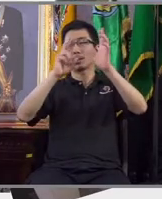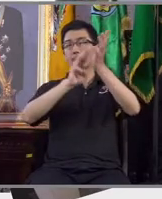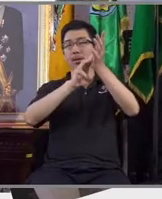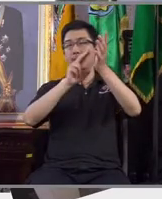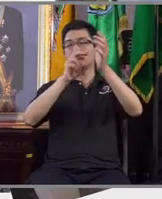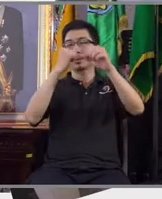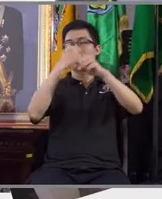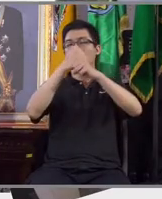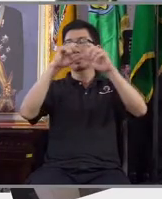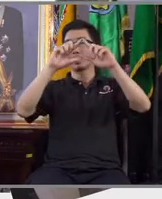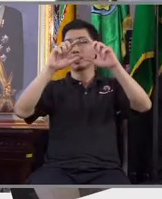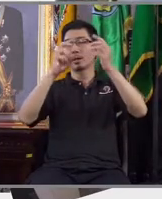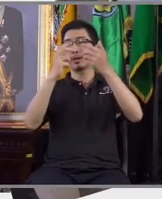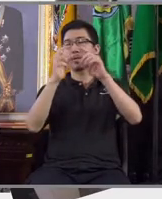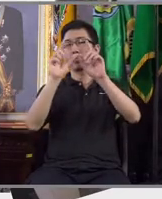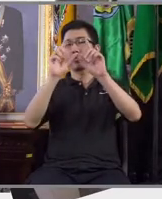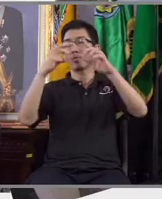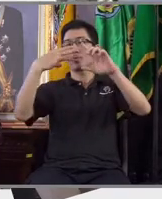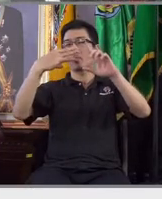ODF, dan PHBS.